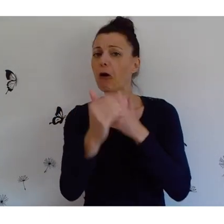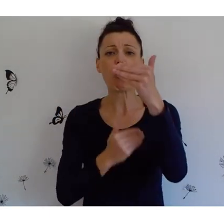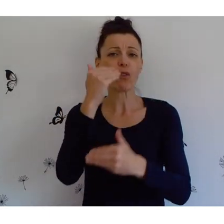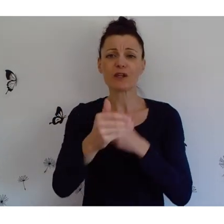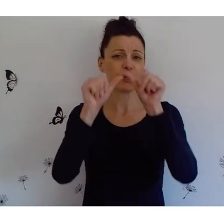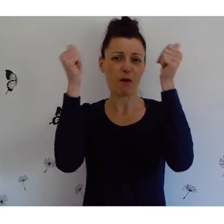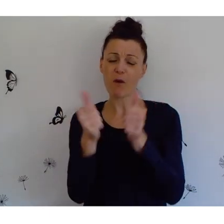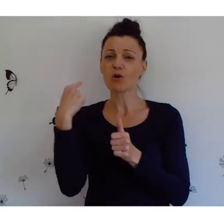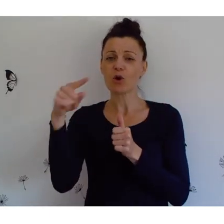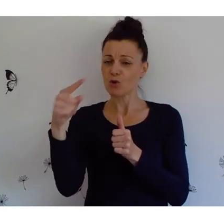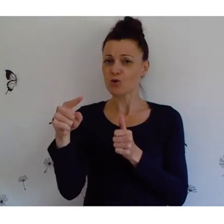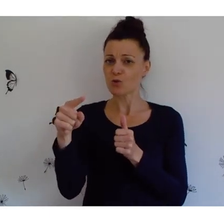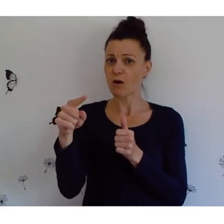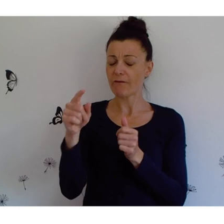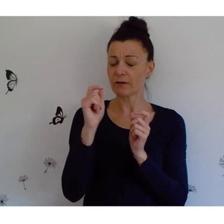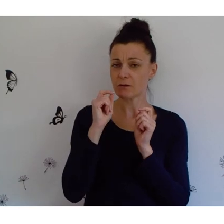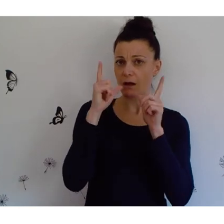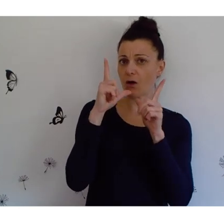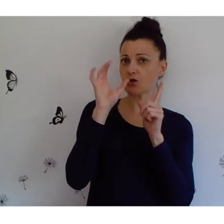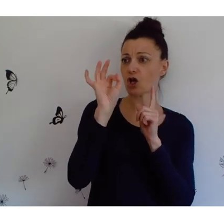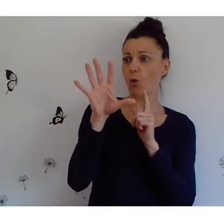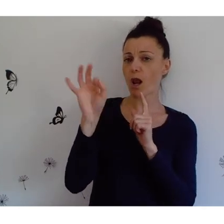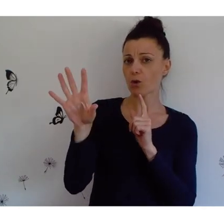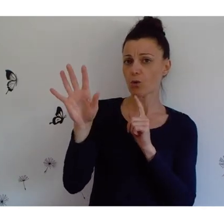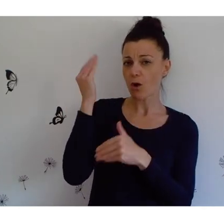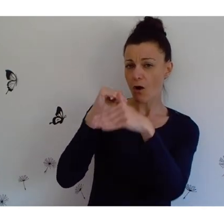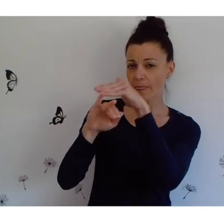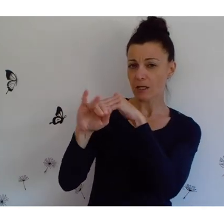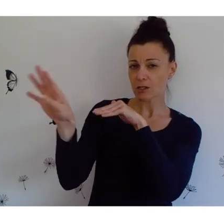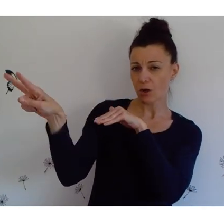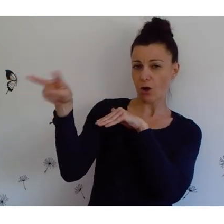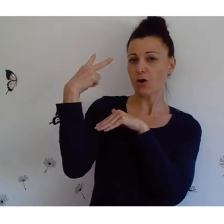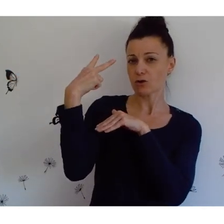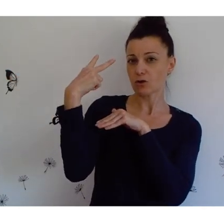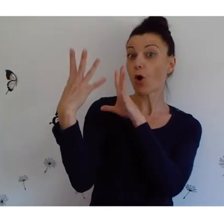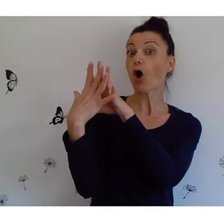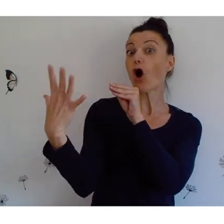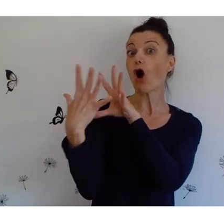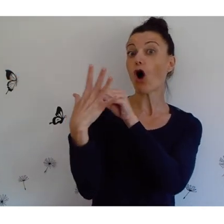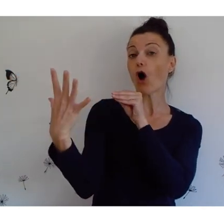accorse che qualcuno, di nascosto, si metteva a imitarla.